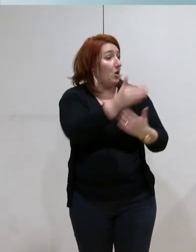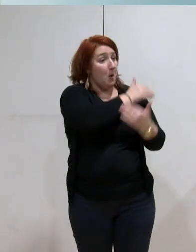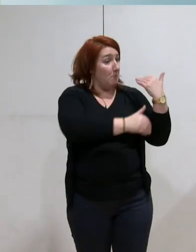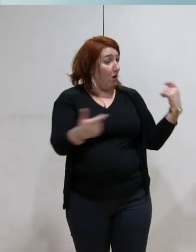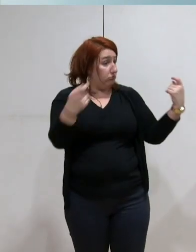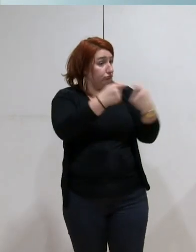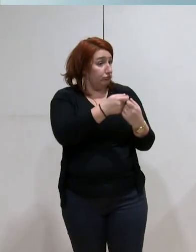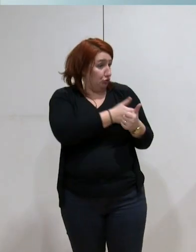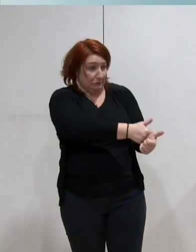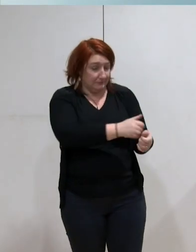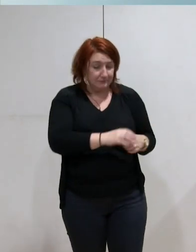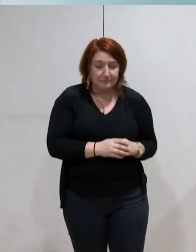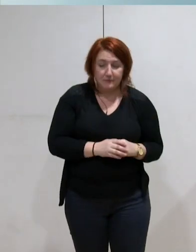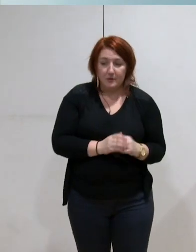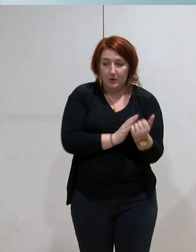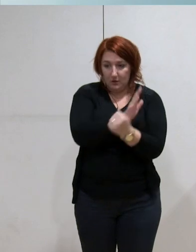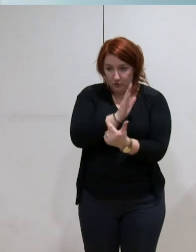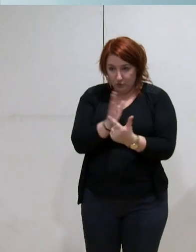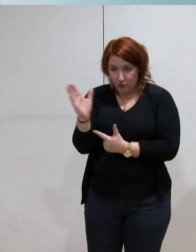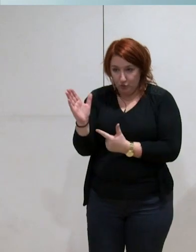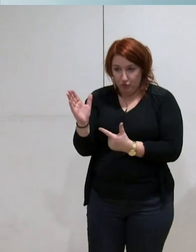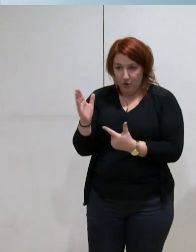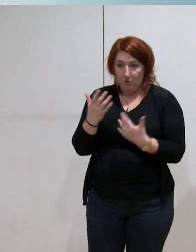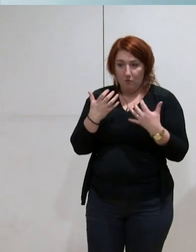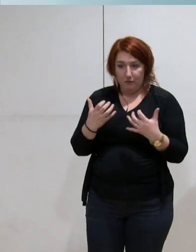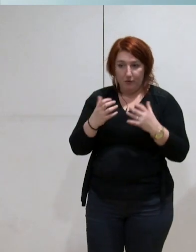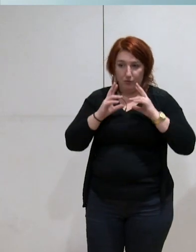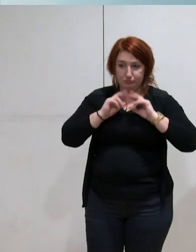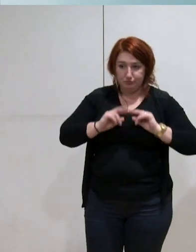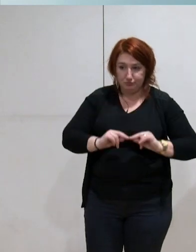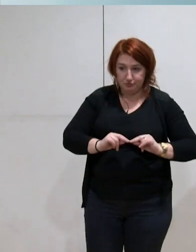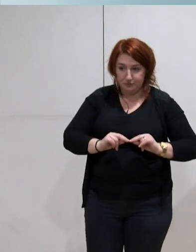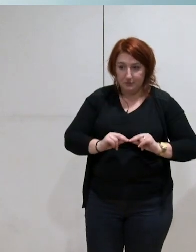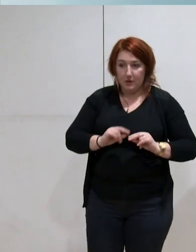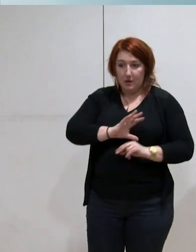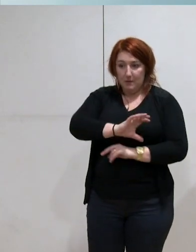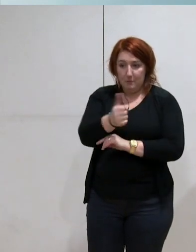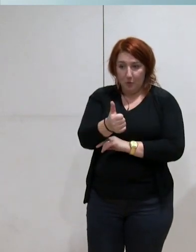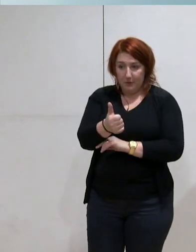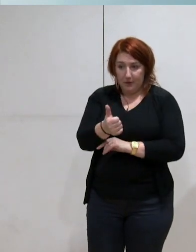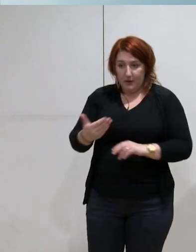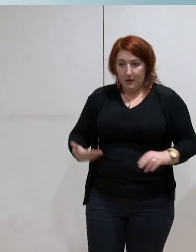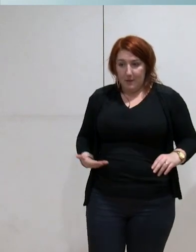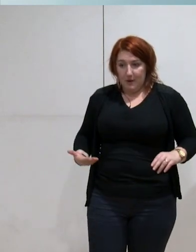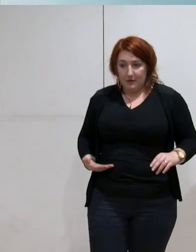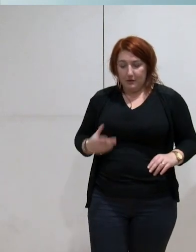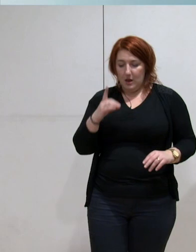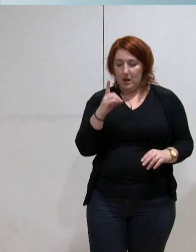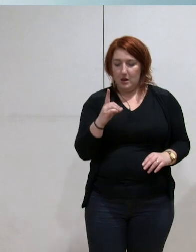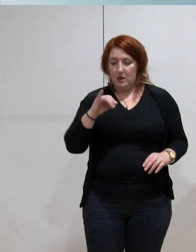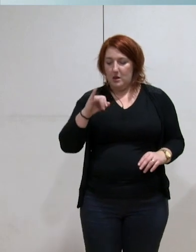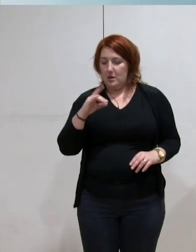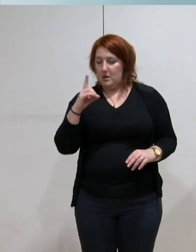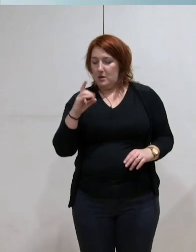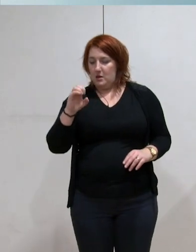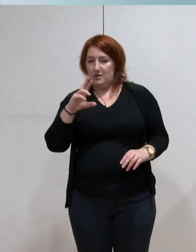donc deux points sur lesquels nous souhaitons nous arrêter tout d'abord en ce qui concerne la maternelle d'Hydro l'école d'Hydro